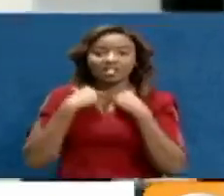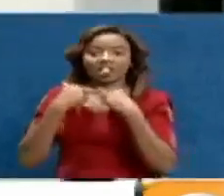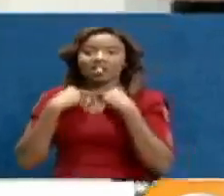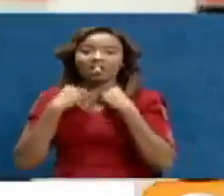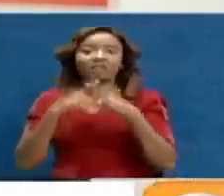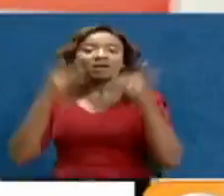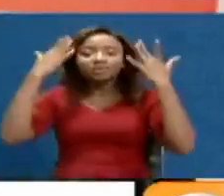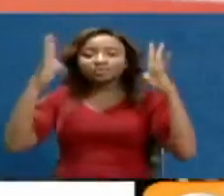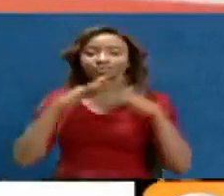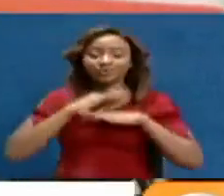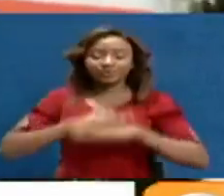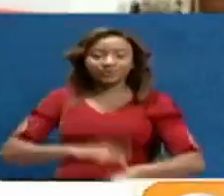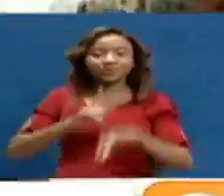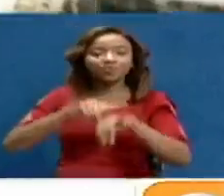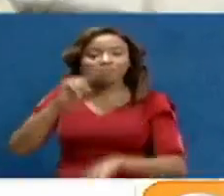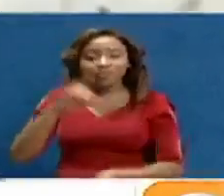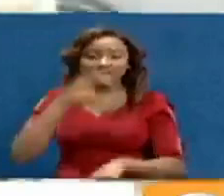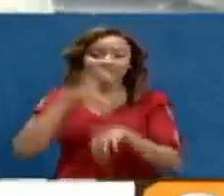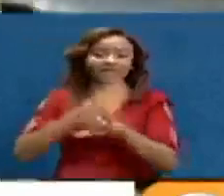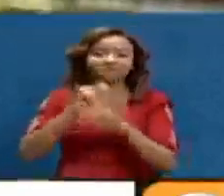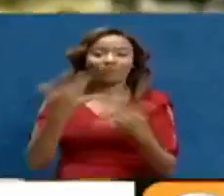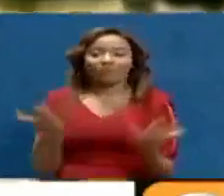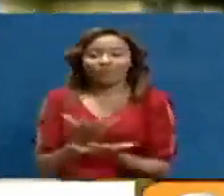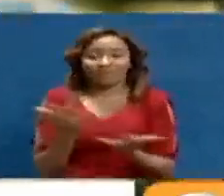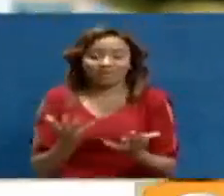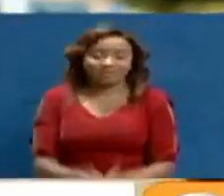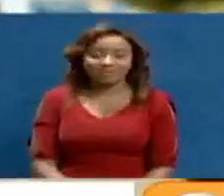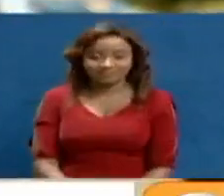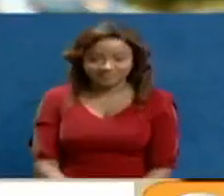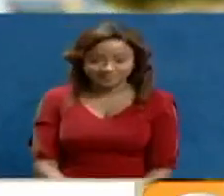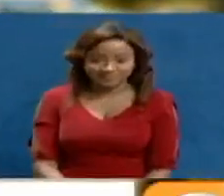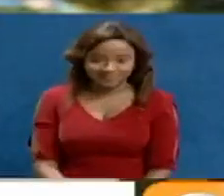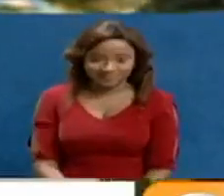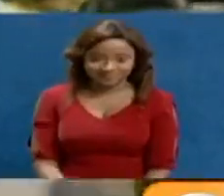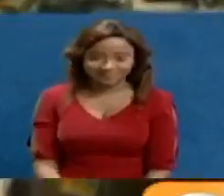faraja yao itafika lini. Kadzo Gunga, runinga ya Citizen, Nairobi.